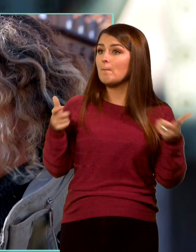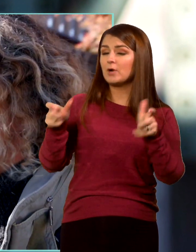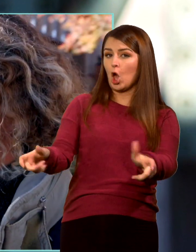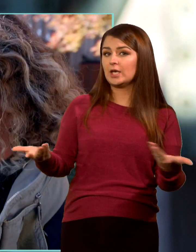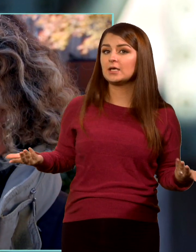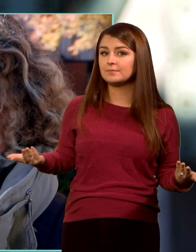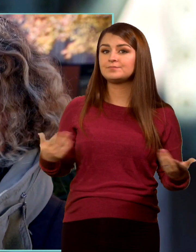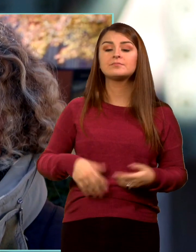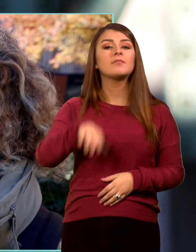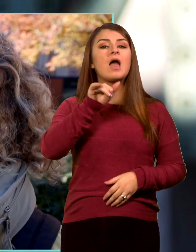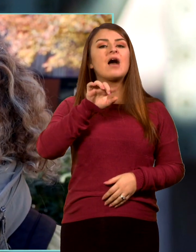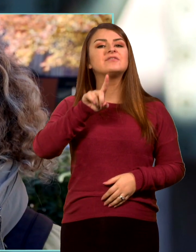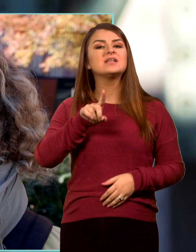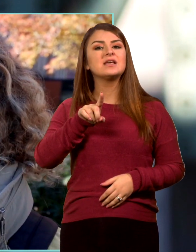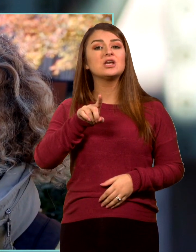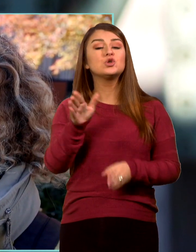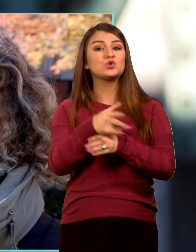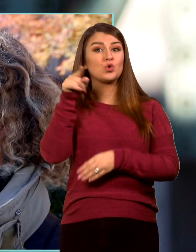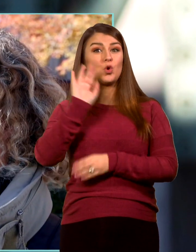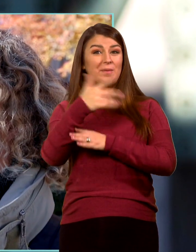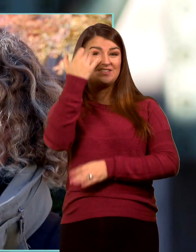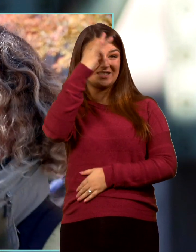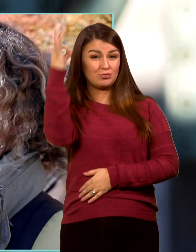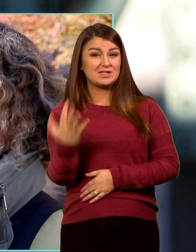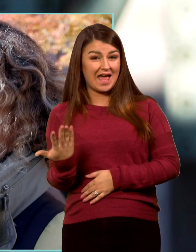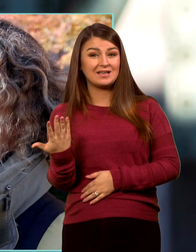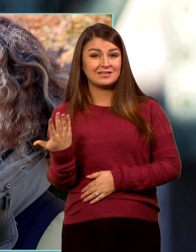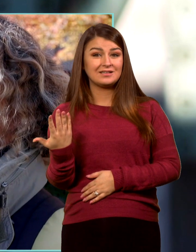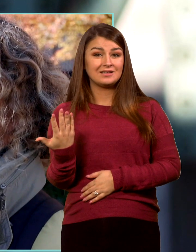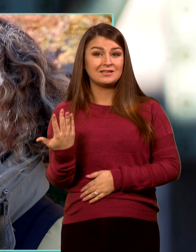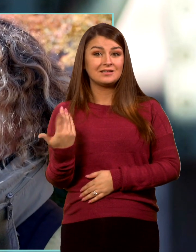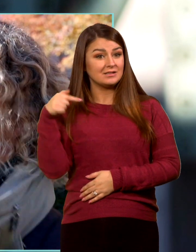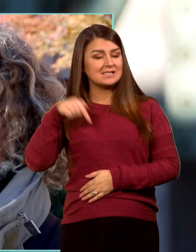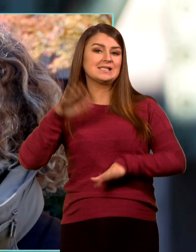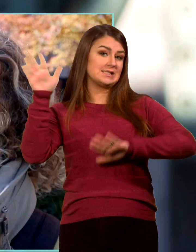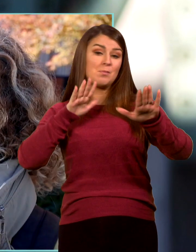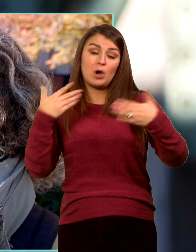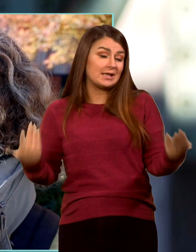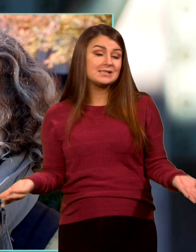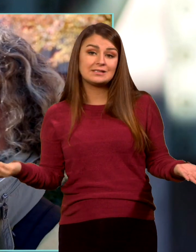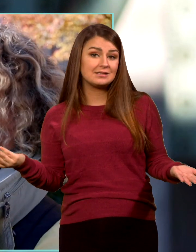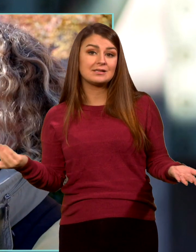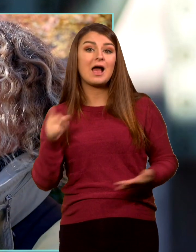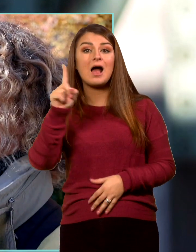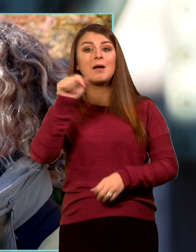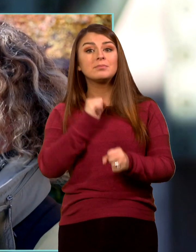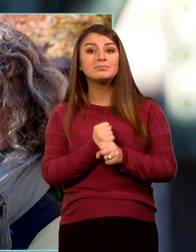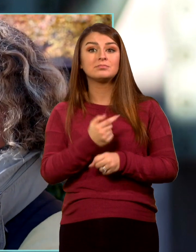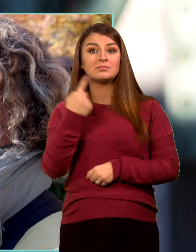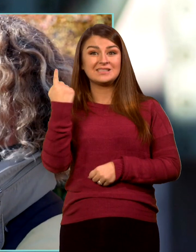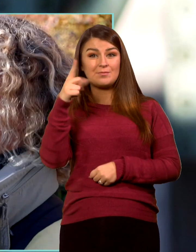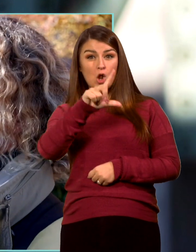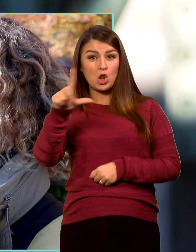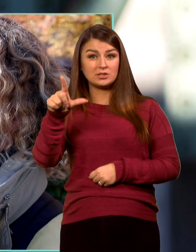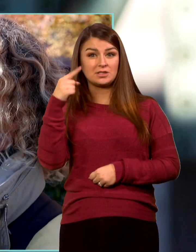blockiert. Die AfD hat jetzt in Thüringen über 20% so und das ist halt Demokratie. Und wenn dann jemand wie Lucke